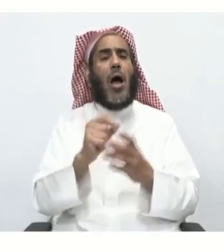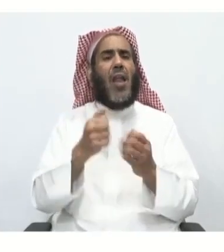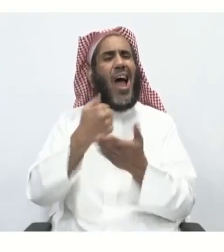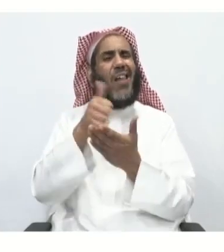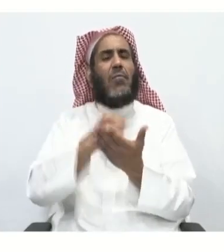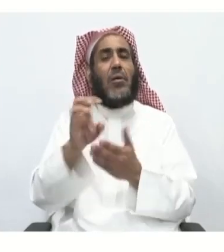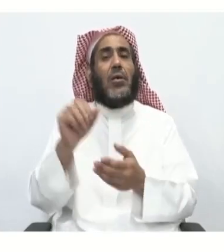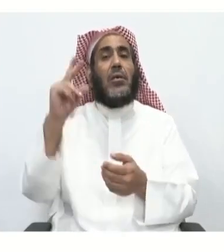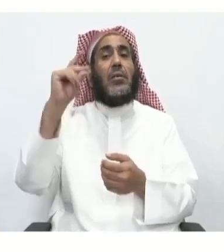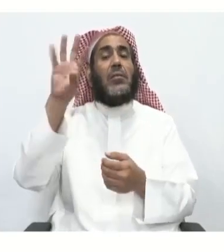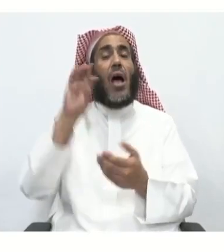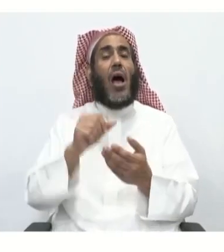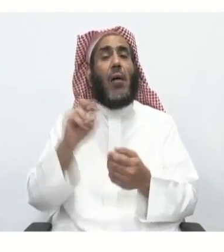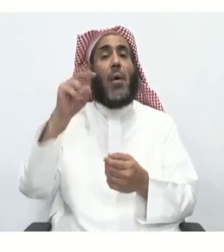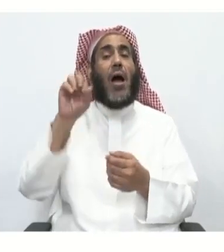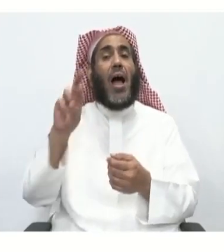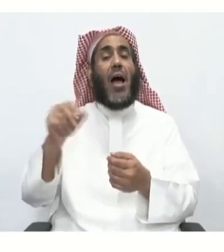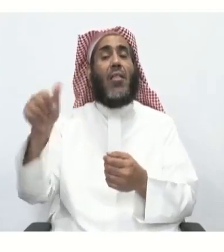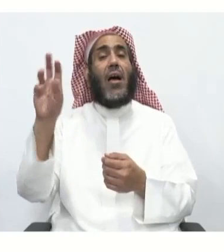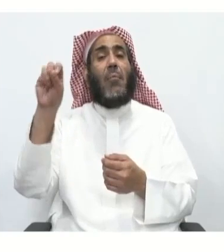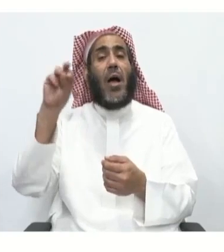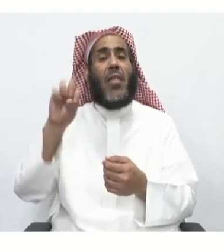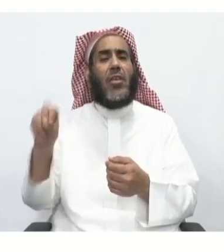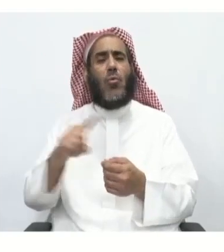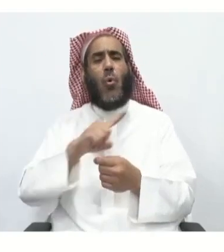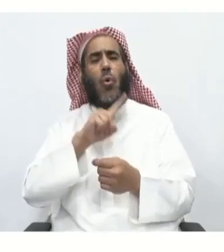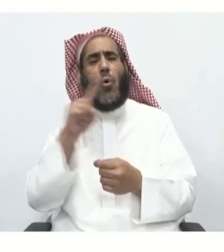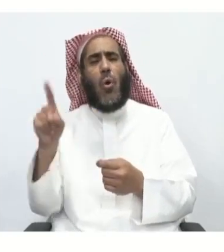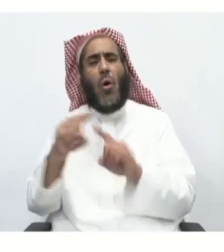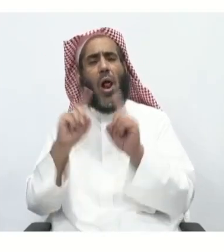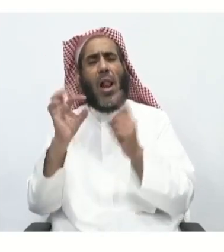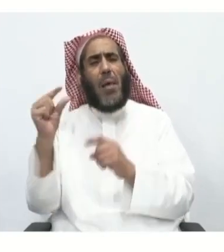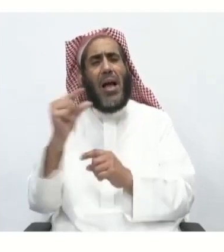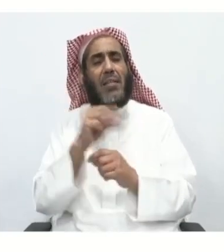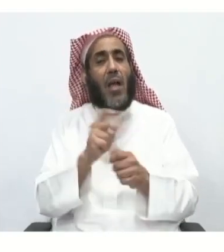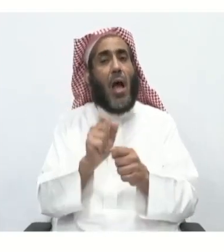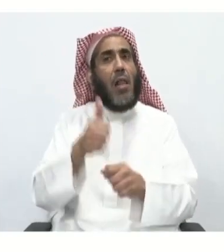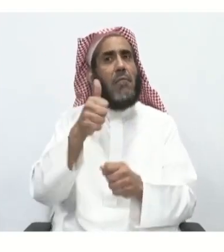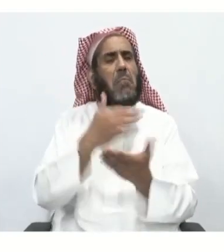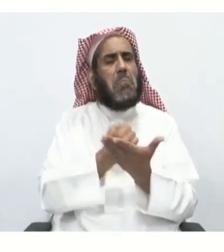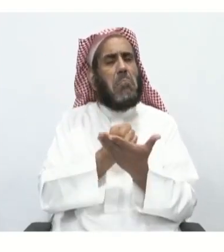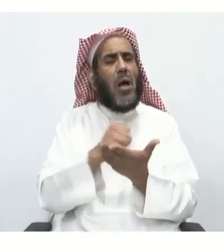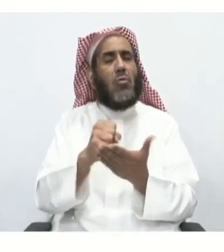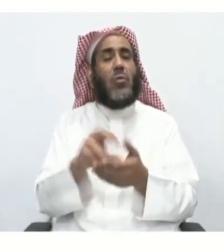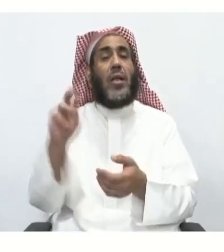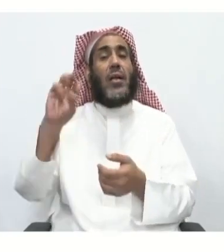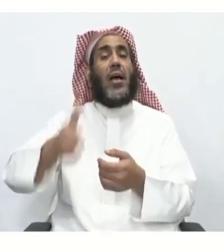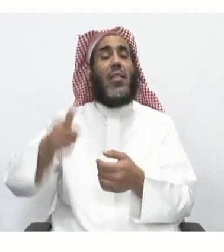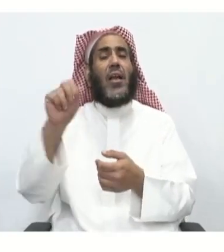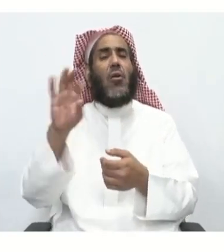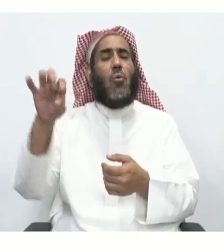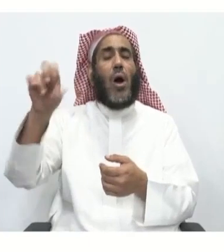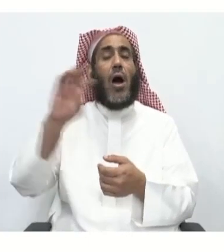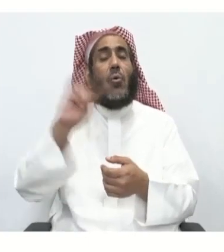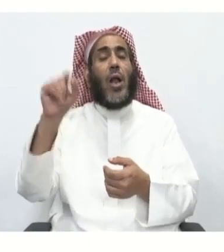طه هذا هذه كل ذ هذه الكلمات كلها في حذف الالف كذلك هذان وهؤلاء